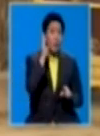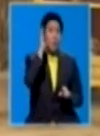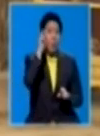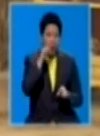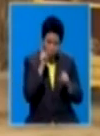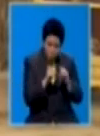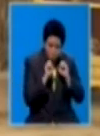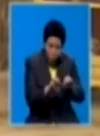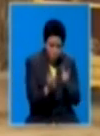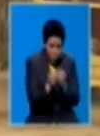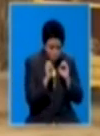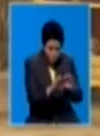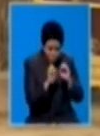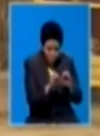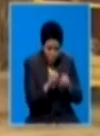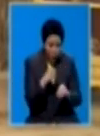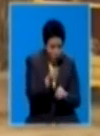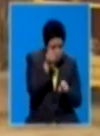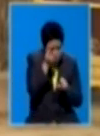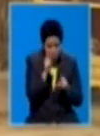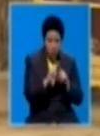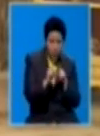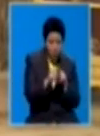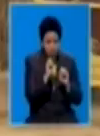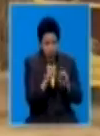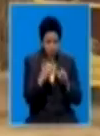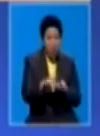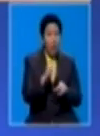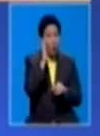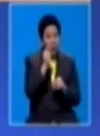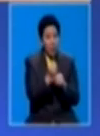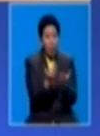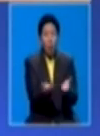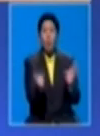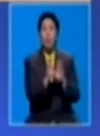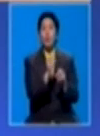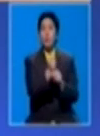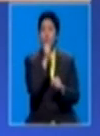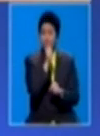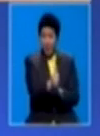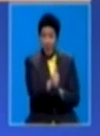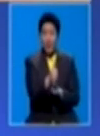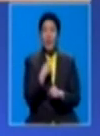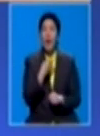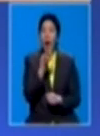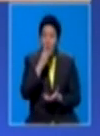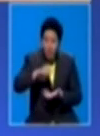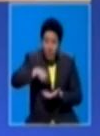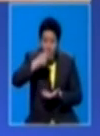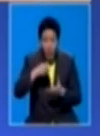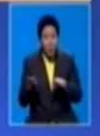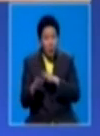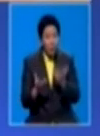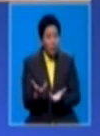รมสั่งสอนลูกหลานให้เกิดความเข้าใจซึ่งสามารถทำกันในครอบครัวง่ายๆนะครับเวลากินข้าวพร้อมหน้าพร้อมต